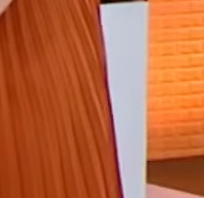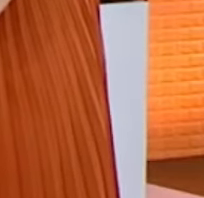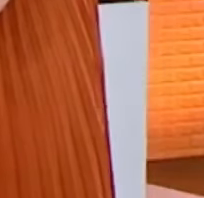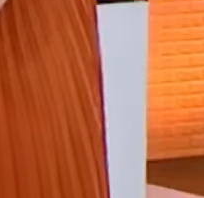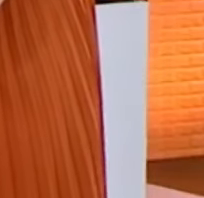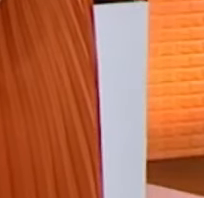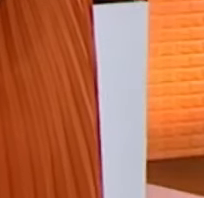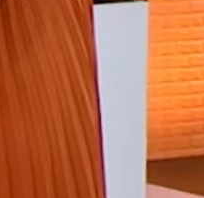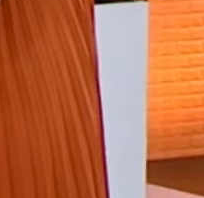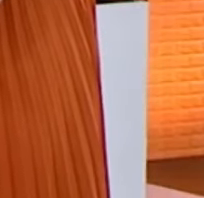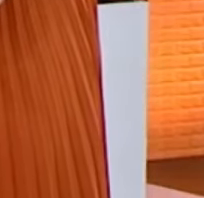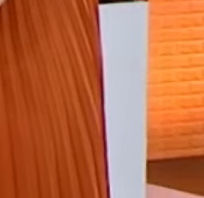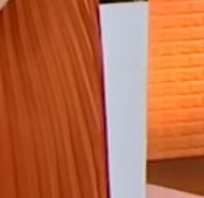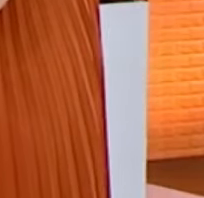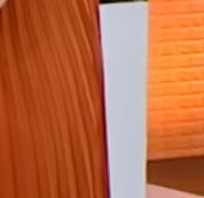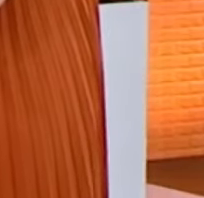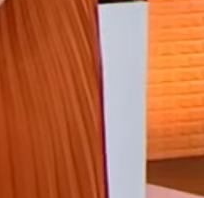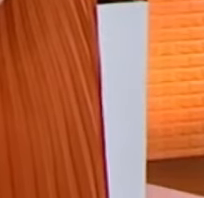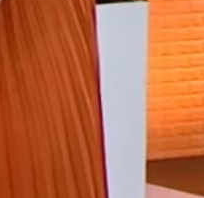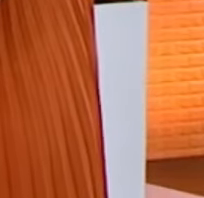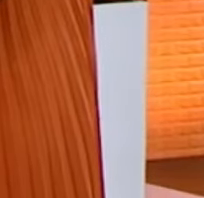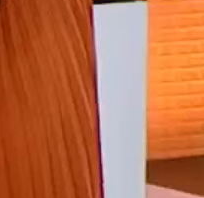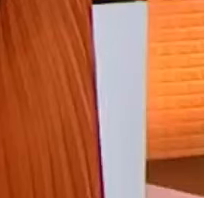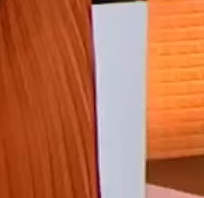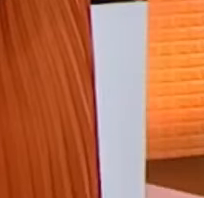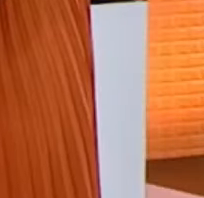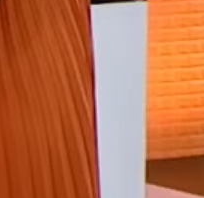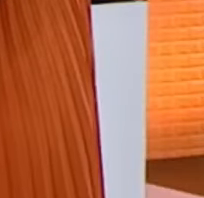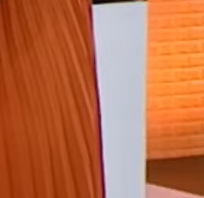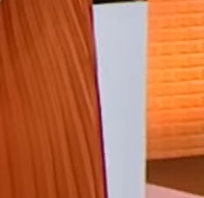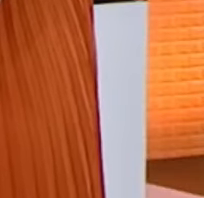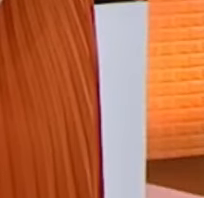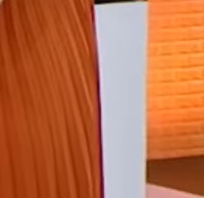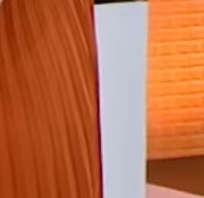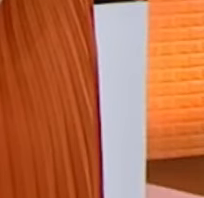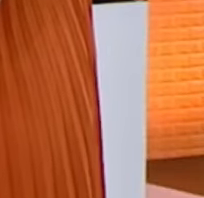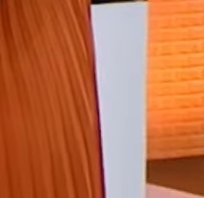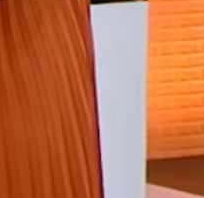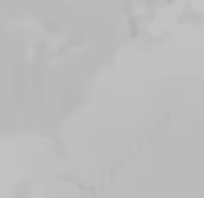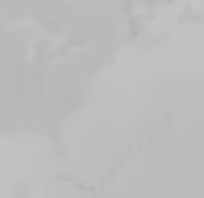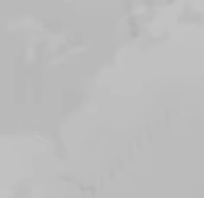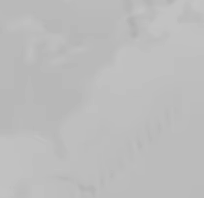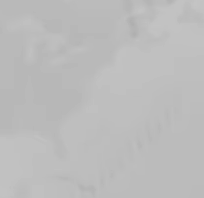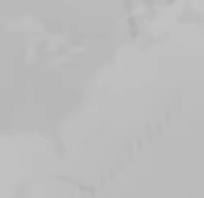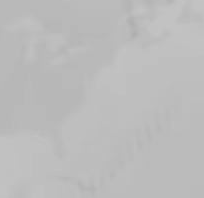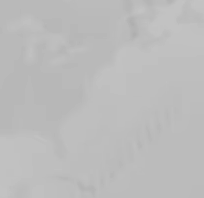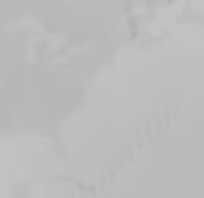kami sa GMA Pinoy TV at sa www.gmanews.tv.